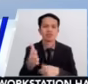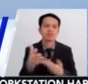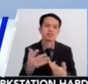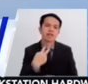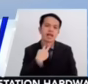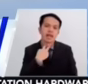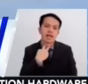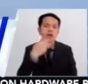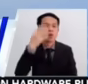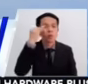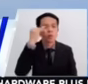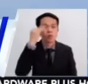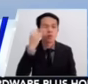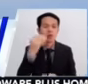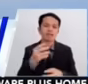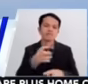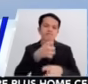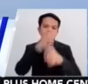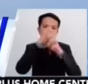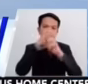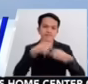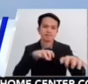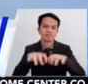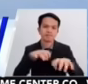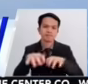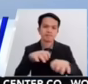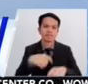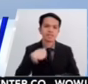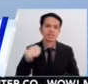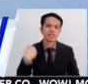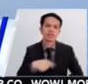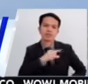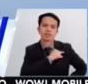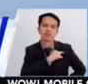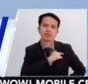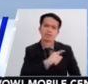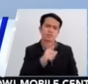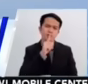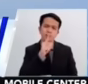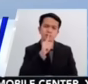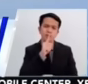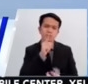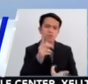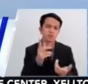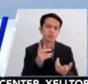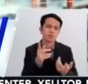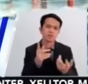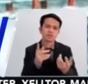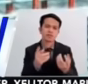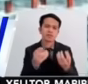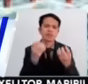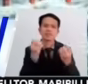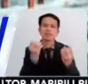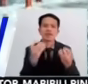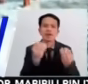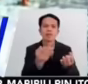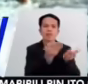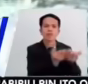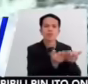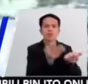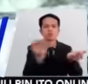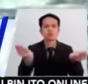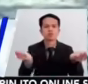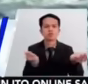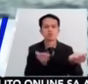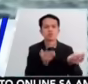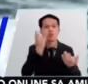nga sa paghihigpit na ginagawa ng China Coast Guard doon. Talagang napakarami ng mga floating asset nila na nando doon, ano, dahil nung malapit